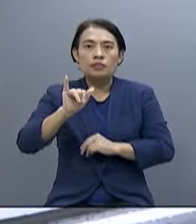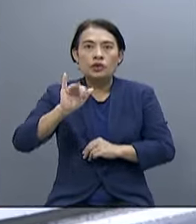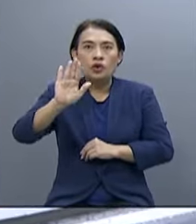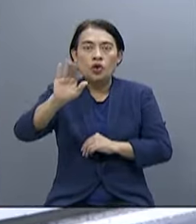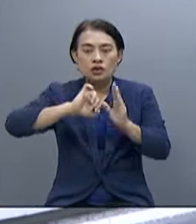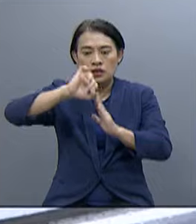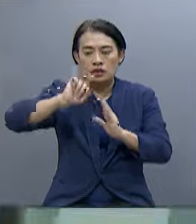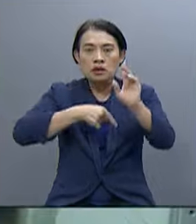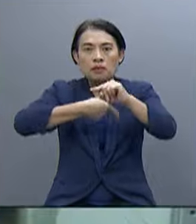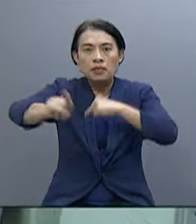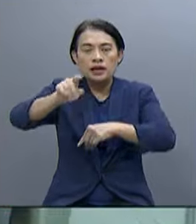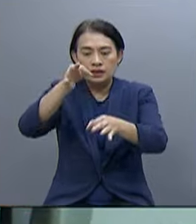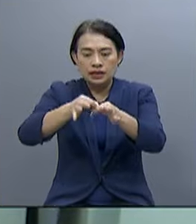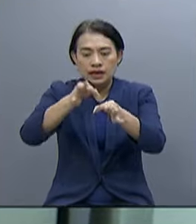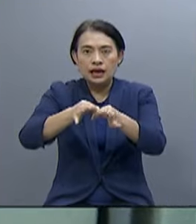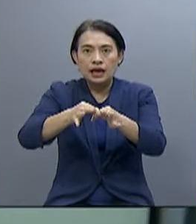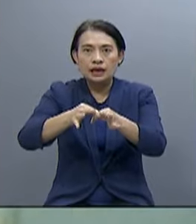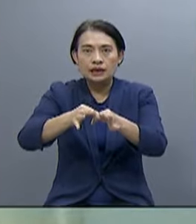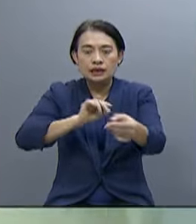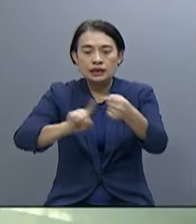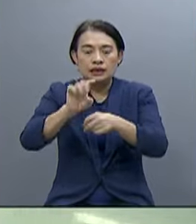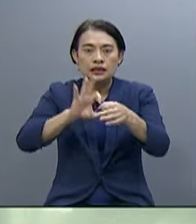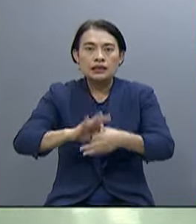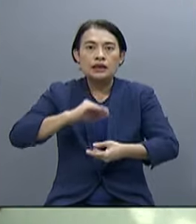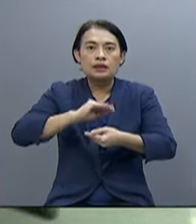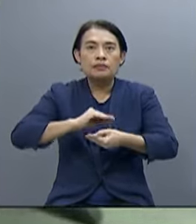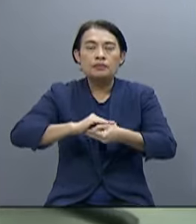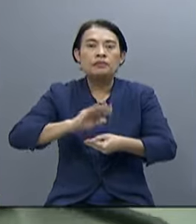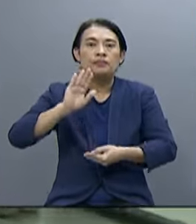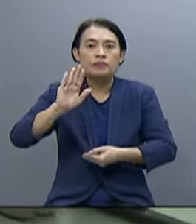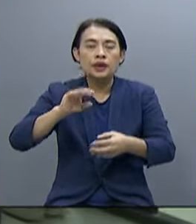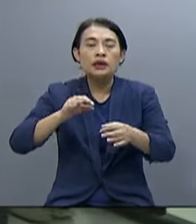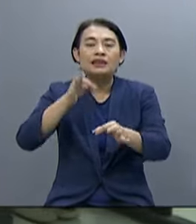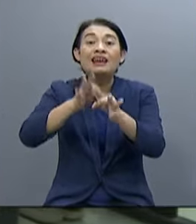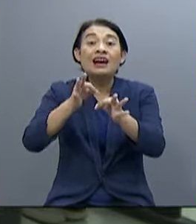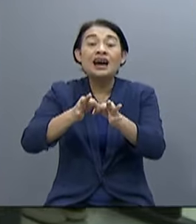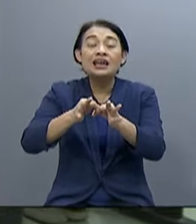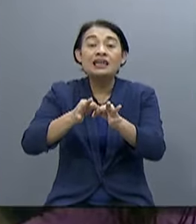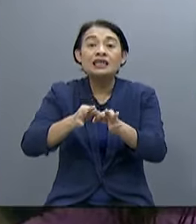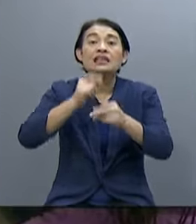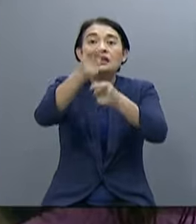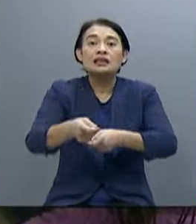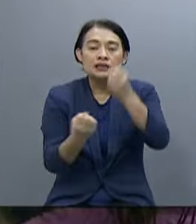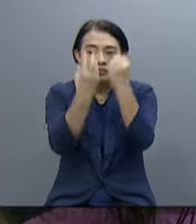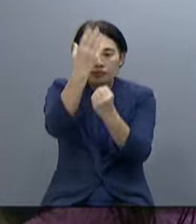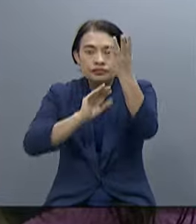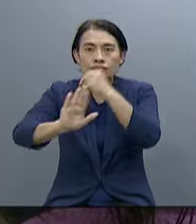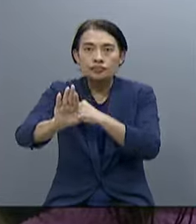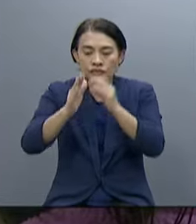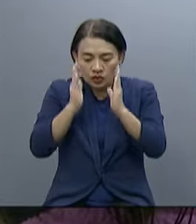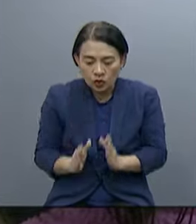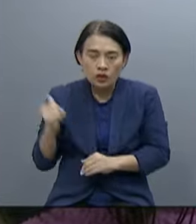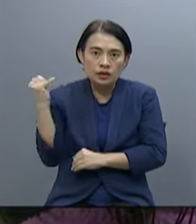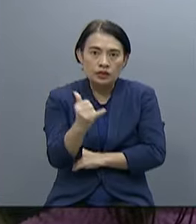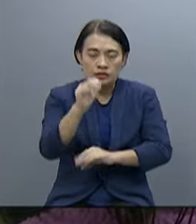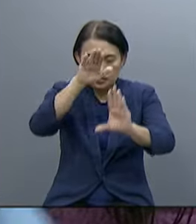ที่ธนาคารเพื่อการเกษตรและสหกรณ์การเกษตรหรือว่าธกส.สาขาอมก๋อยเพราะว่าจุดนี้เนี่ยจะมีเจ้าหน้าที่ช่วยลงทะเบียนผ่